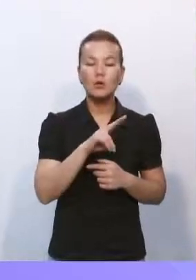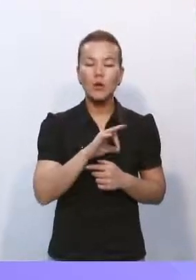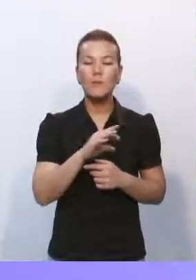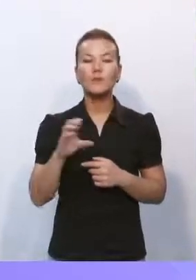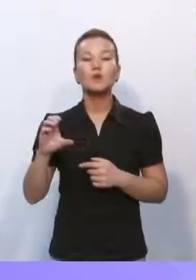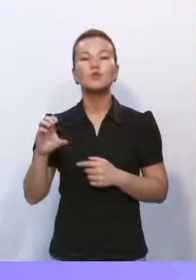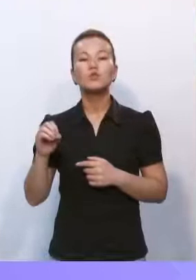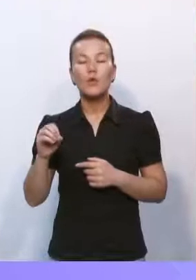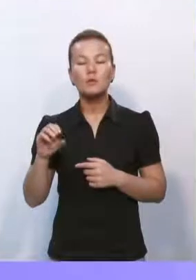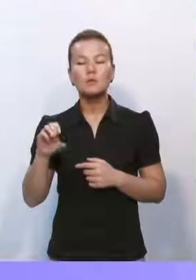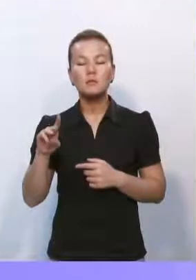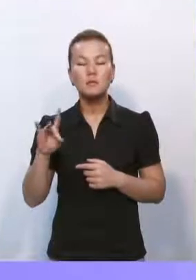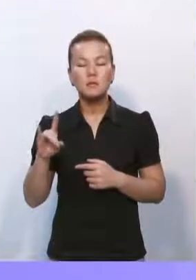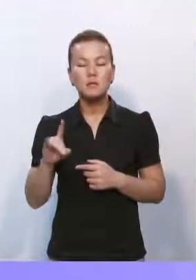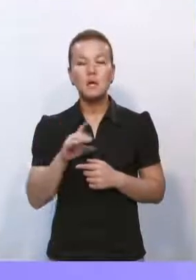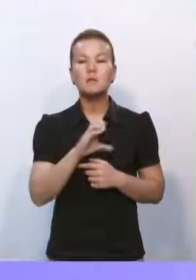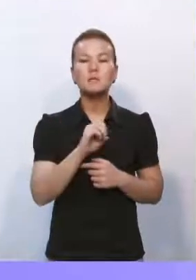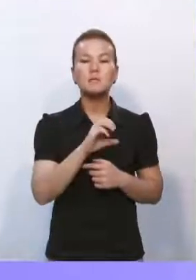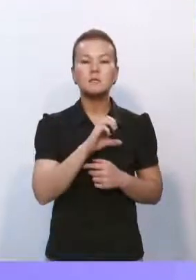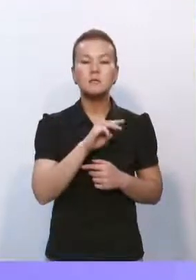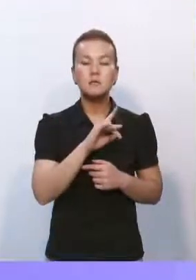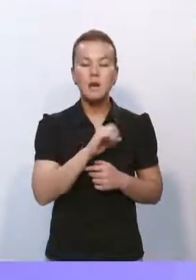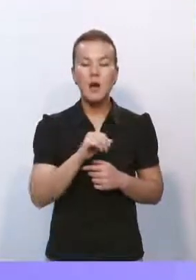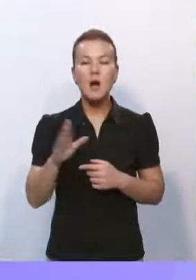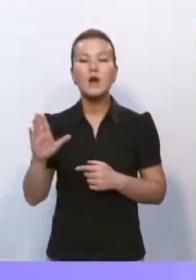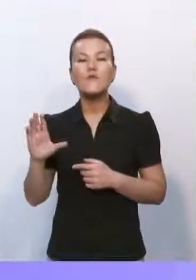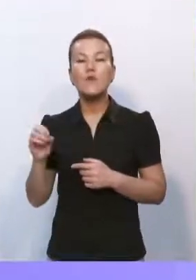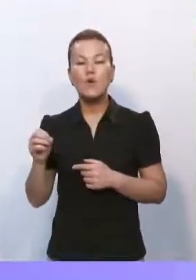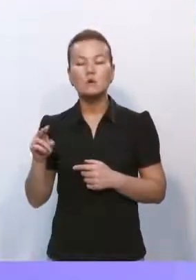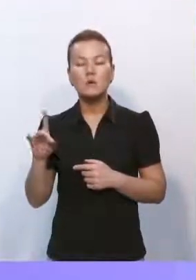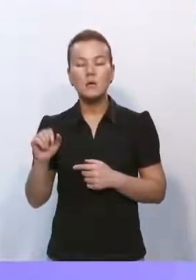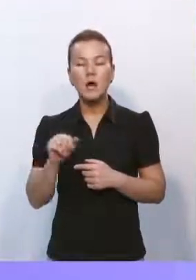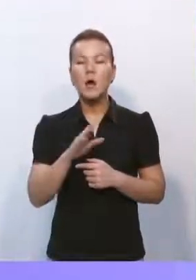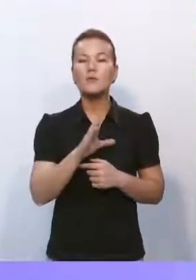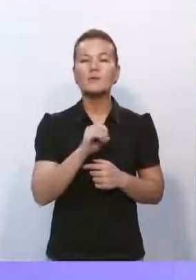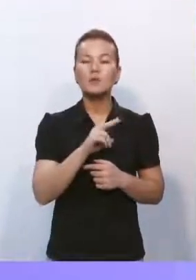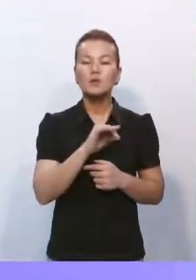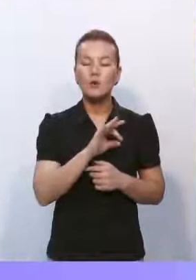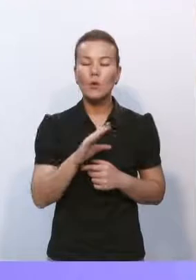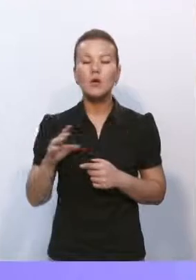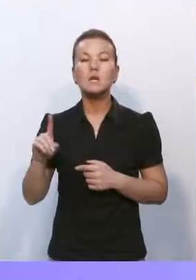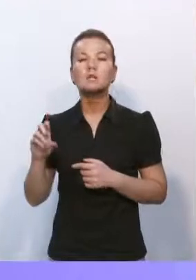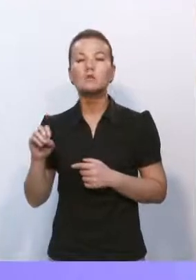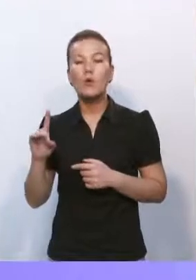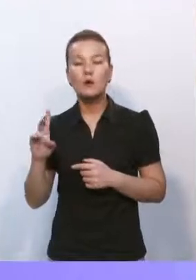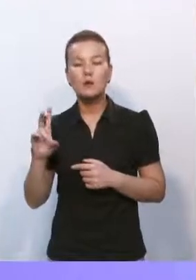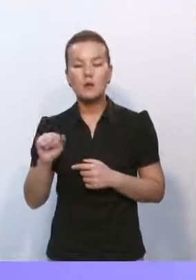сестры, сестра, ведра, ведро, зерна,